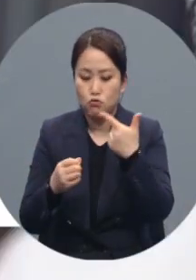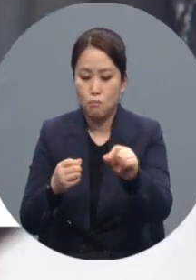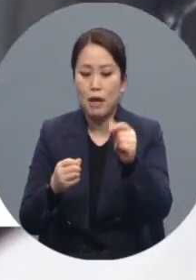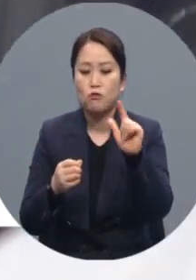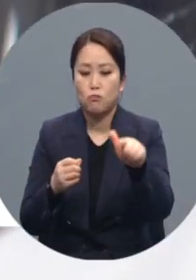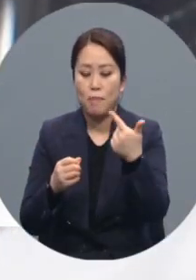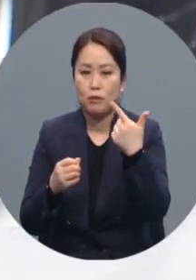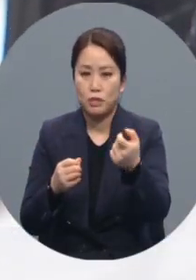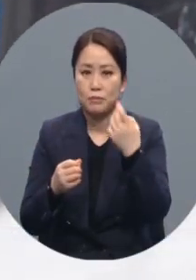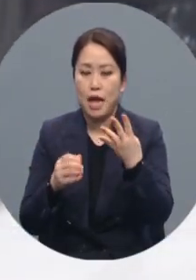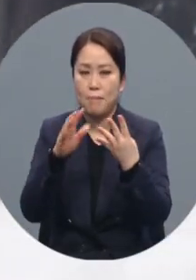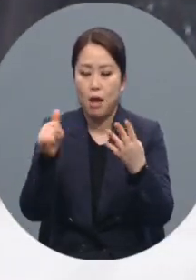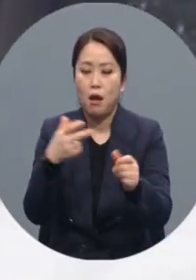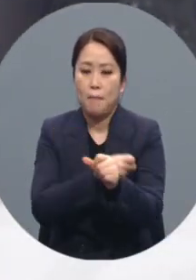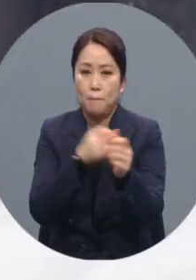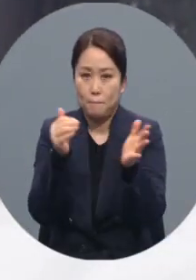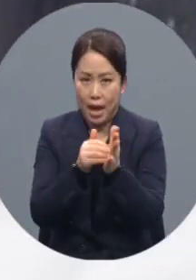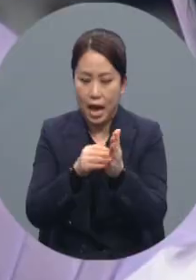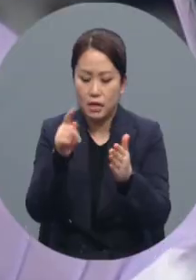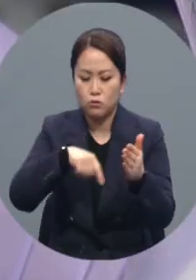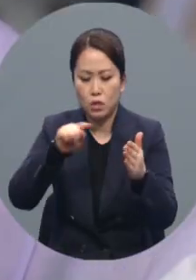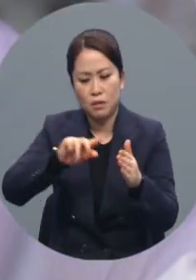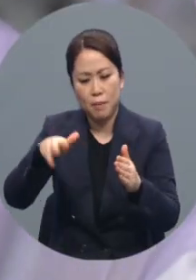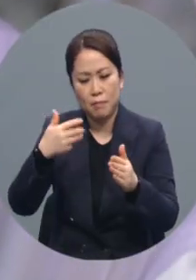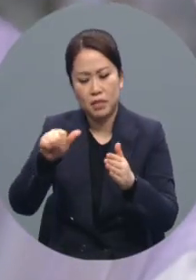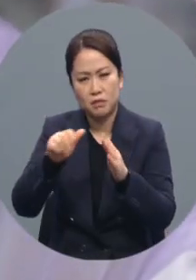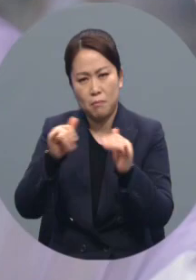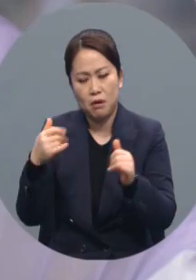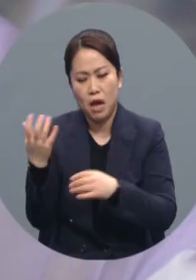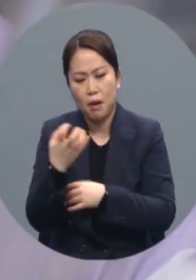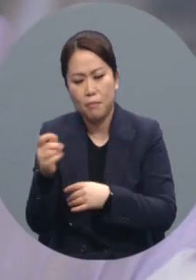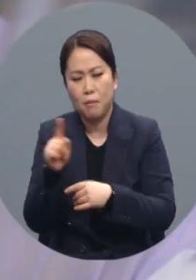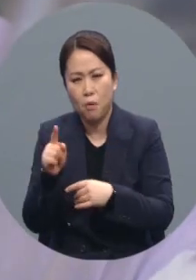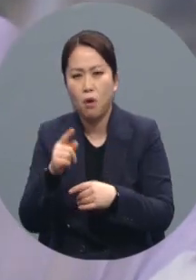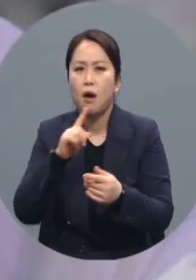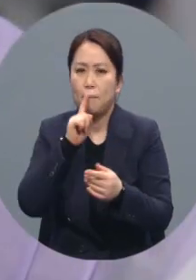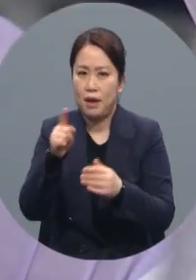적정을 마쳤고 이종하 8배 5명이 이상반응을 호소했습니다